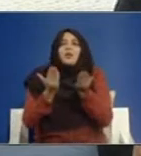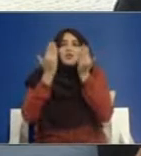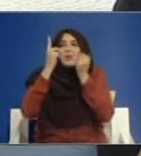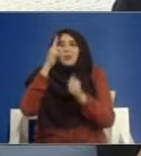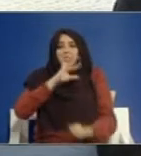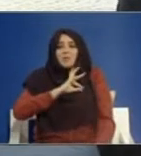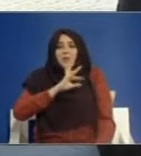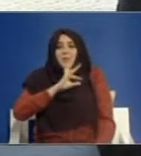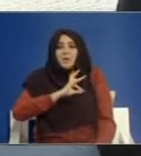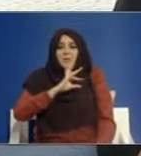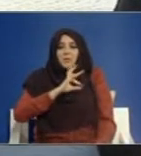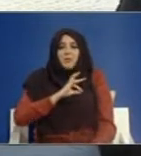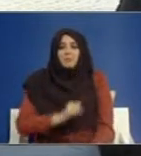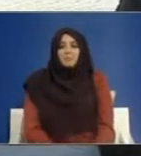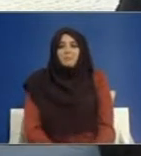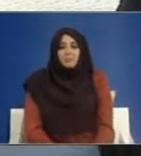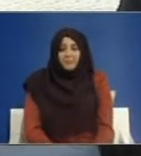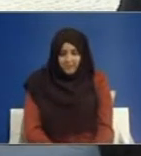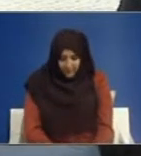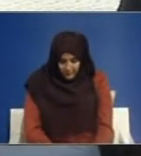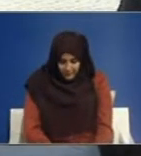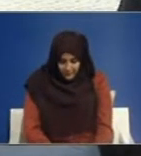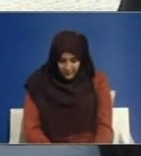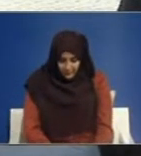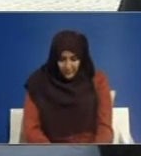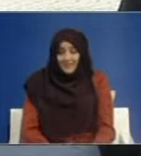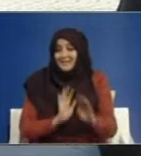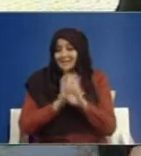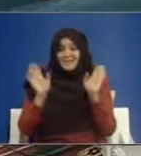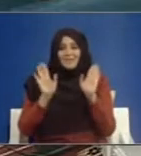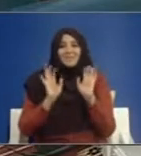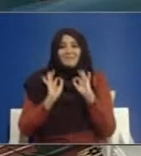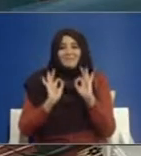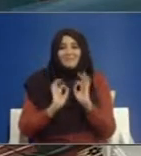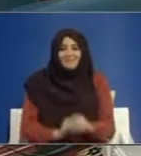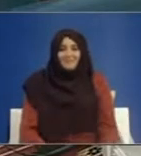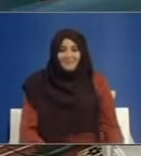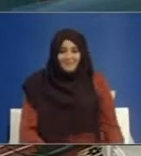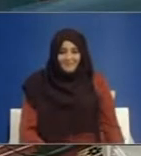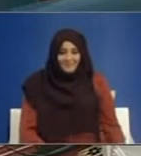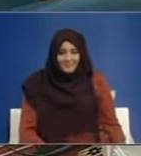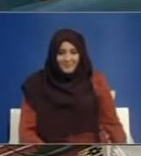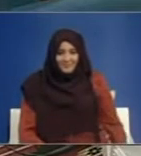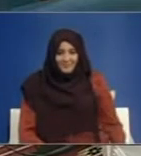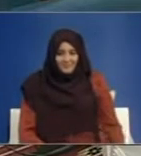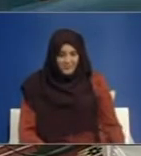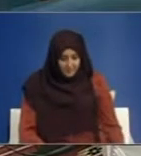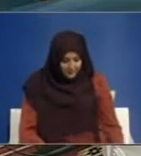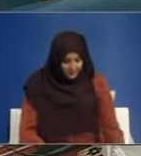يرحمهما. الله آمين. هذا مكان. هذا مكان أبك. الله يسلمك سامية. الشيخ